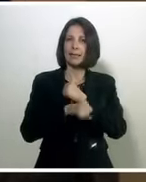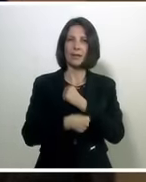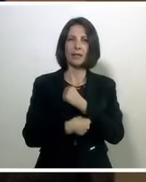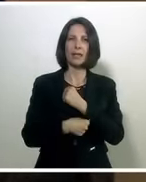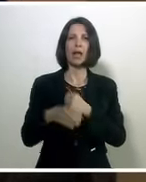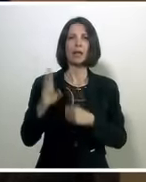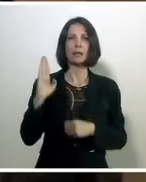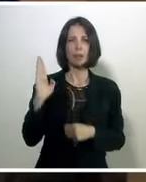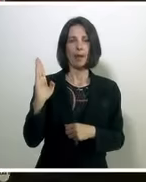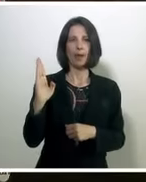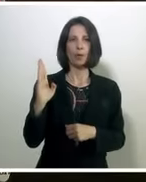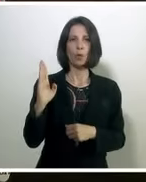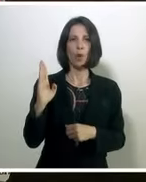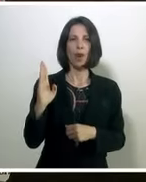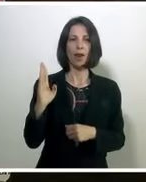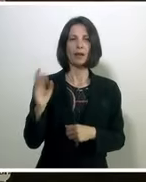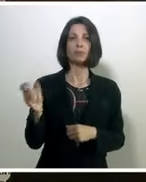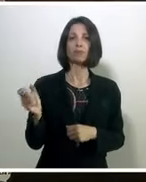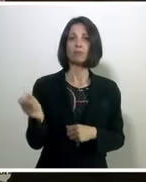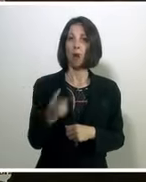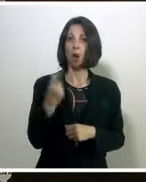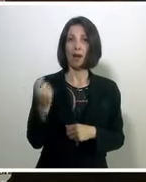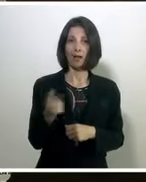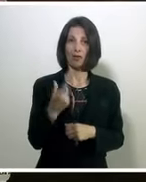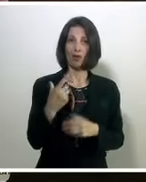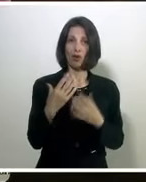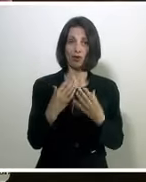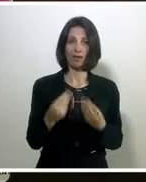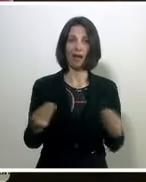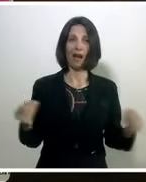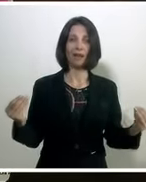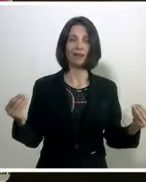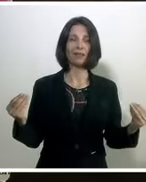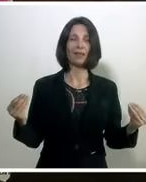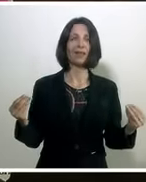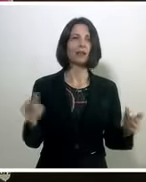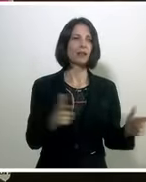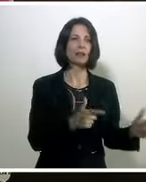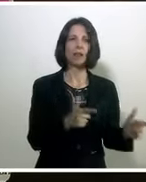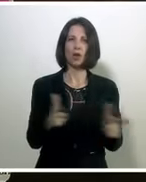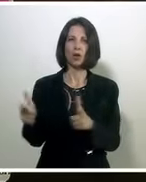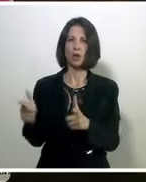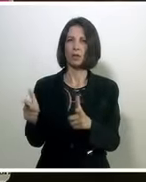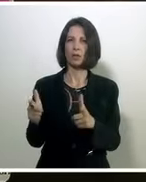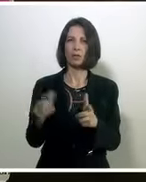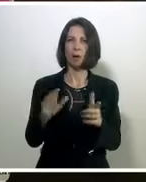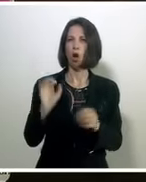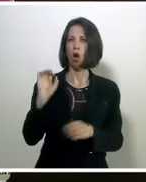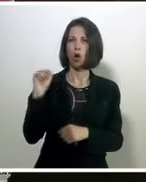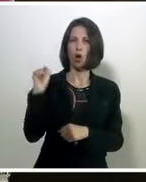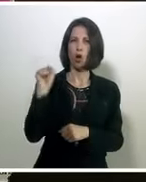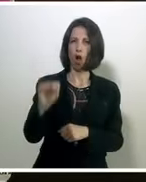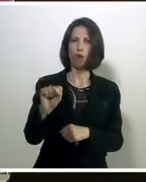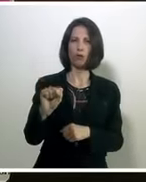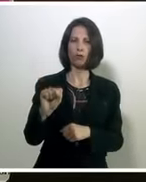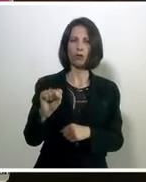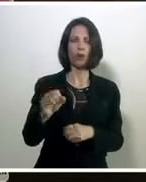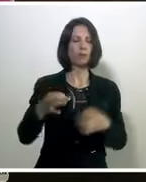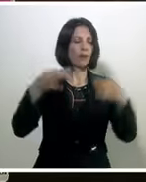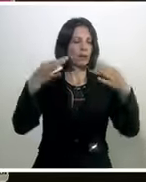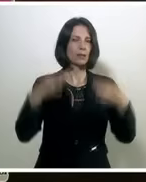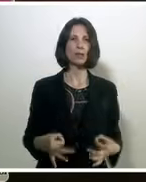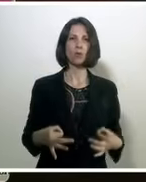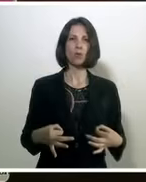e occasioni contro il terrorismo la sua fermezza si dimostrò assoluta e questo gli costò sia in